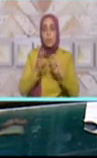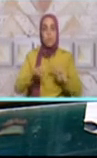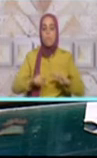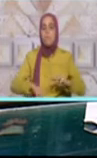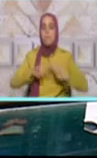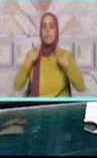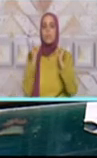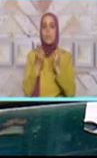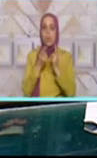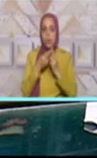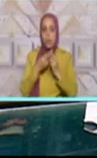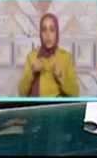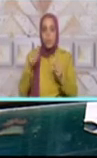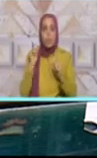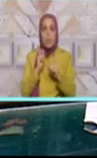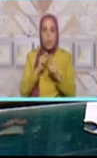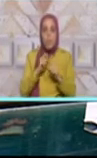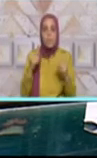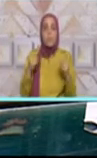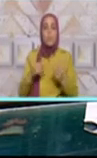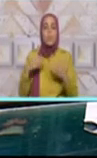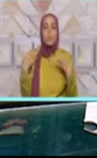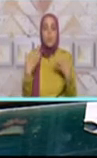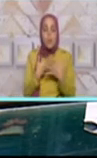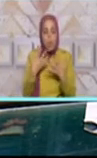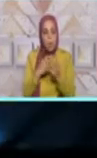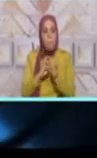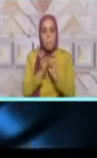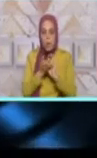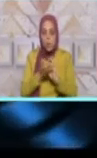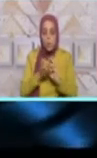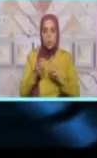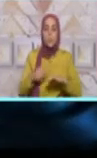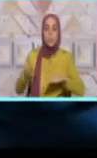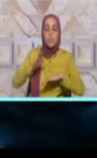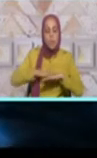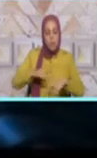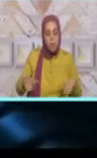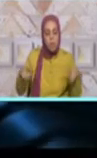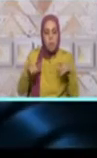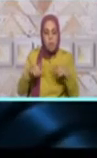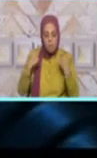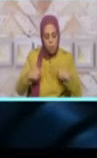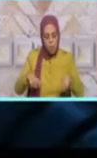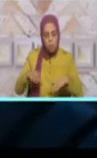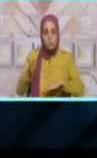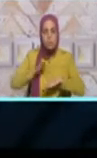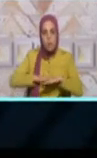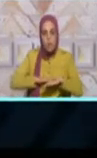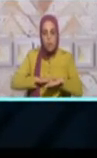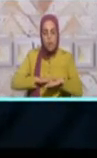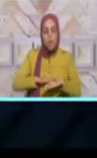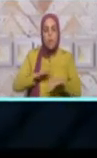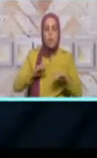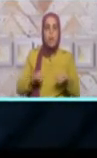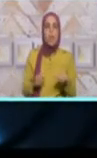العالم. الهدف من هذا المشروع طبعا هو تشجيع المواطنين على استخدام